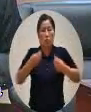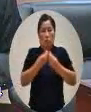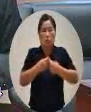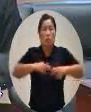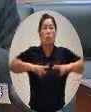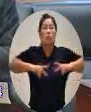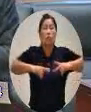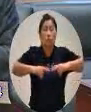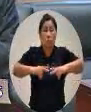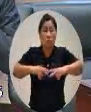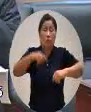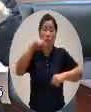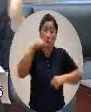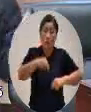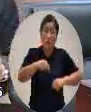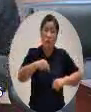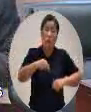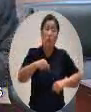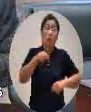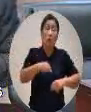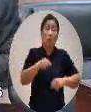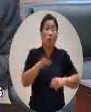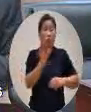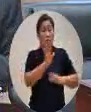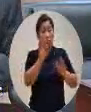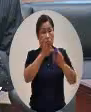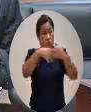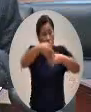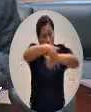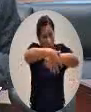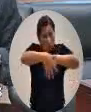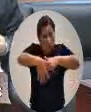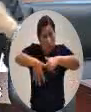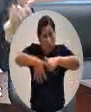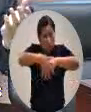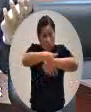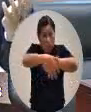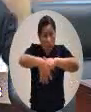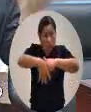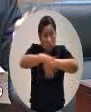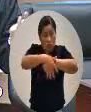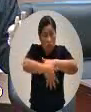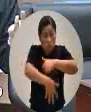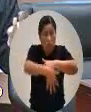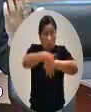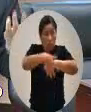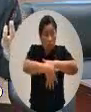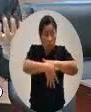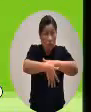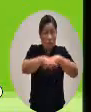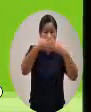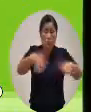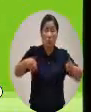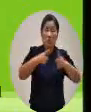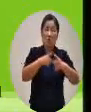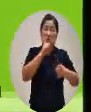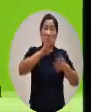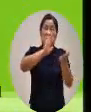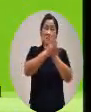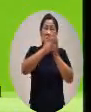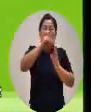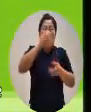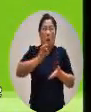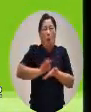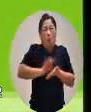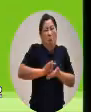這個東西所以其實這樣的一個組織下一頁他他很多人講說氣候變遷調適要很